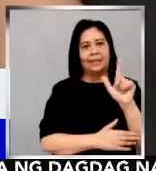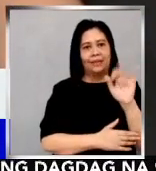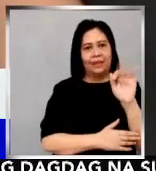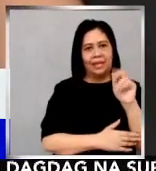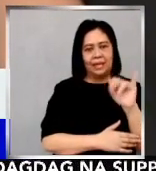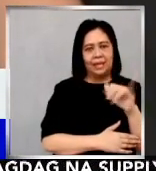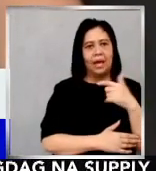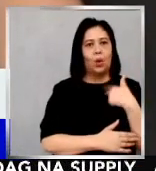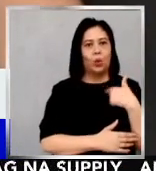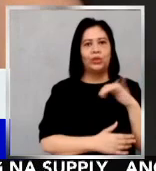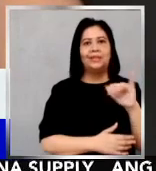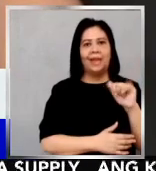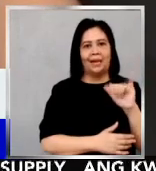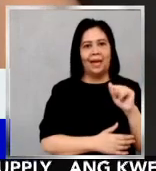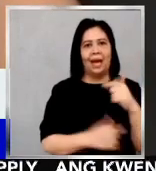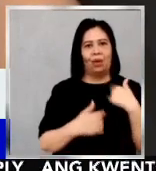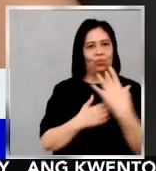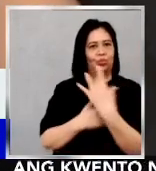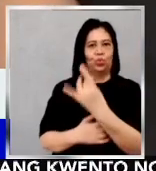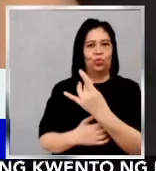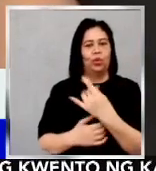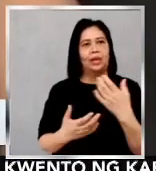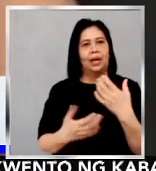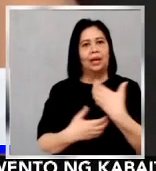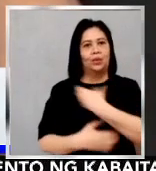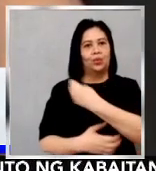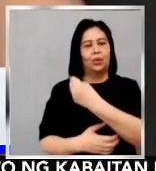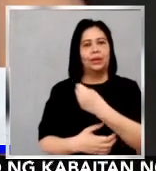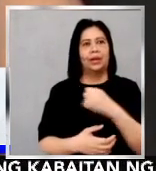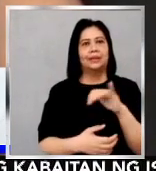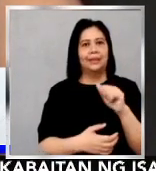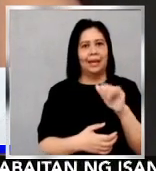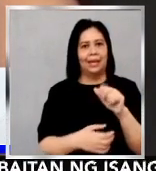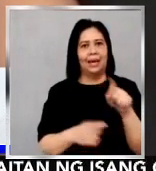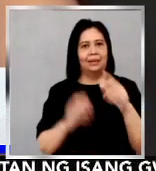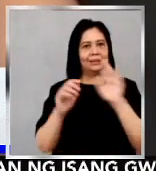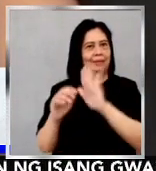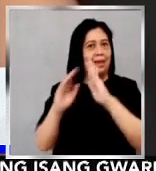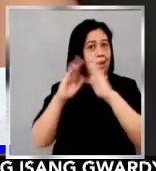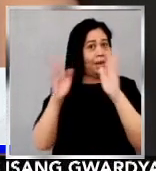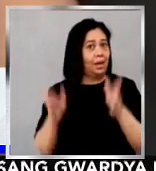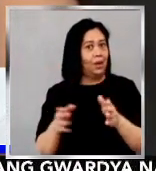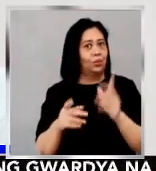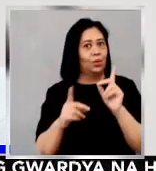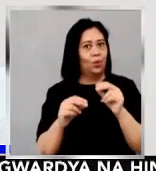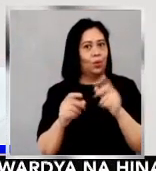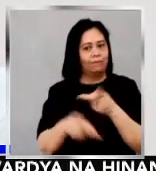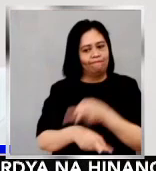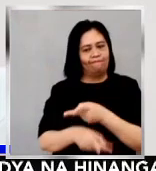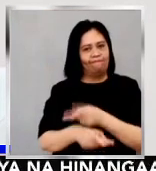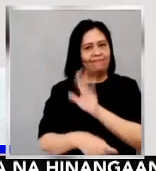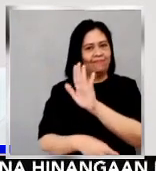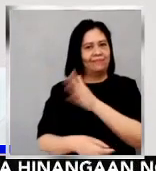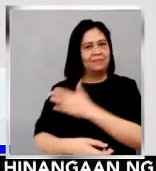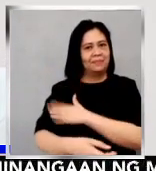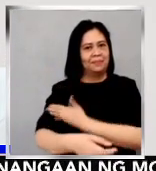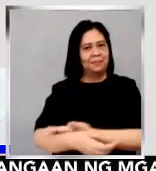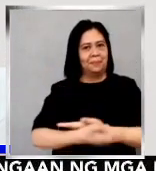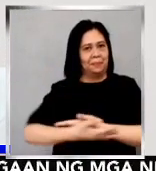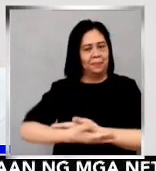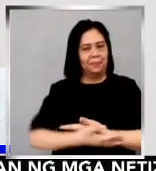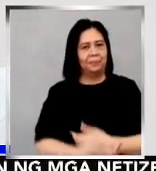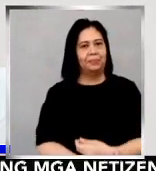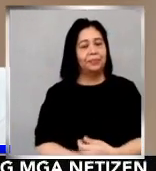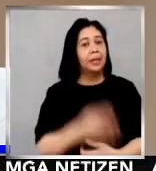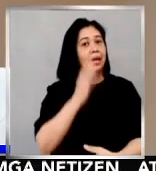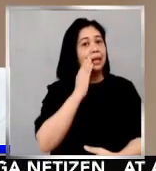nakuha nila na Yaya din sa bahay nila na magbantay ng anak nila. Alam ni Ashley na sa